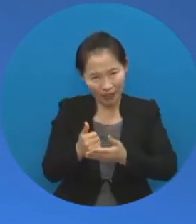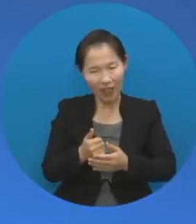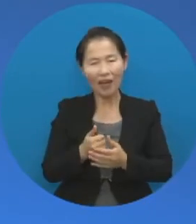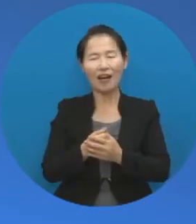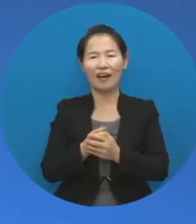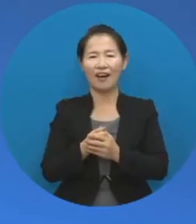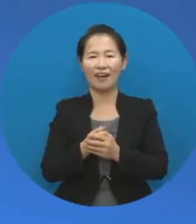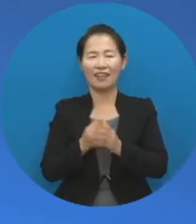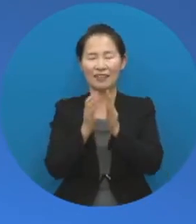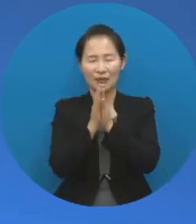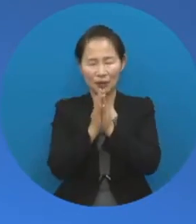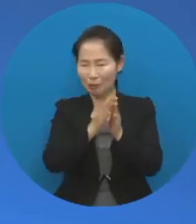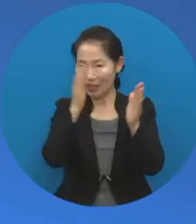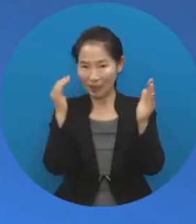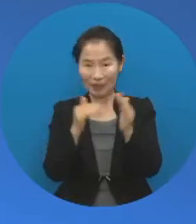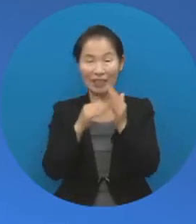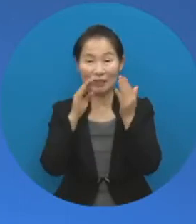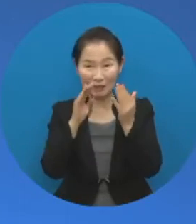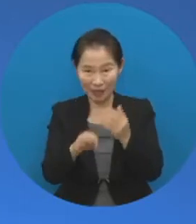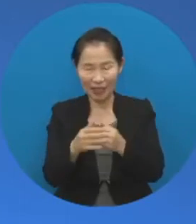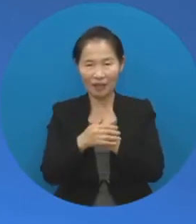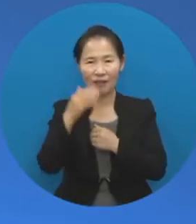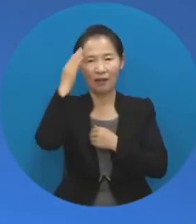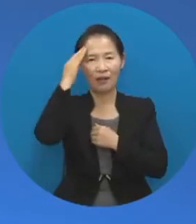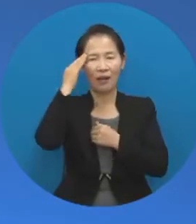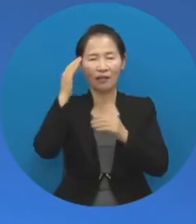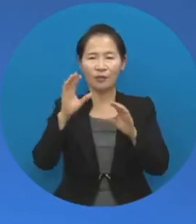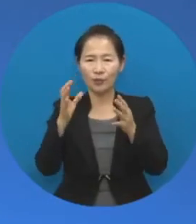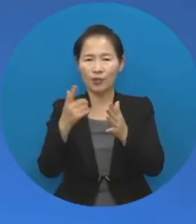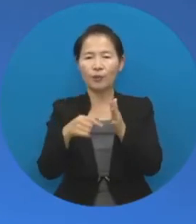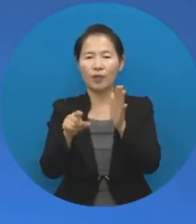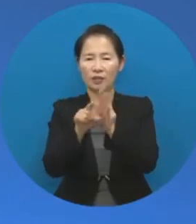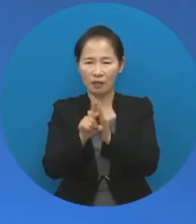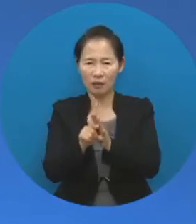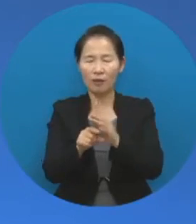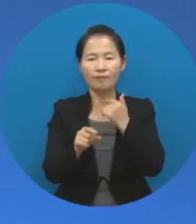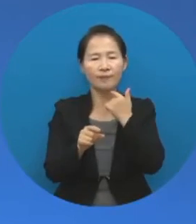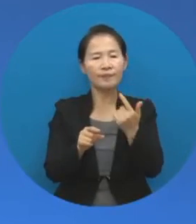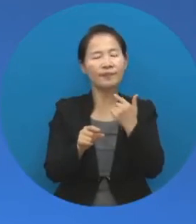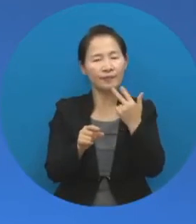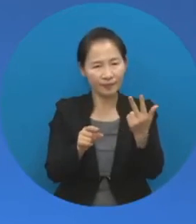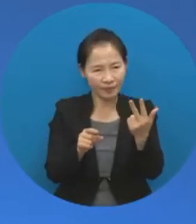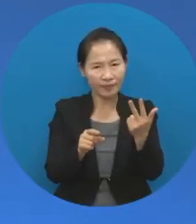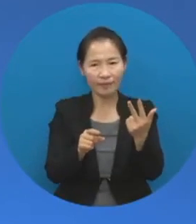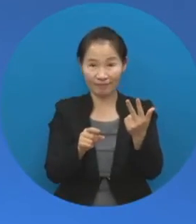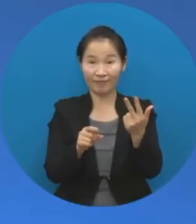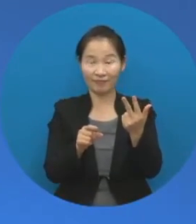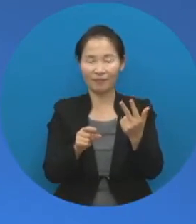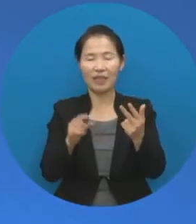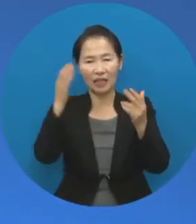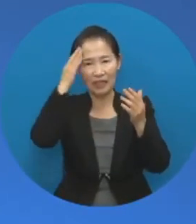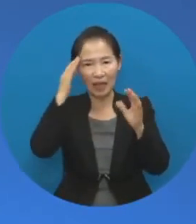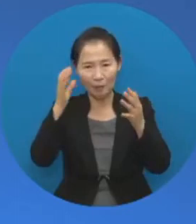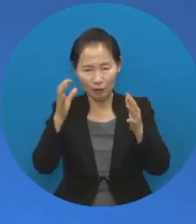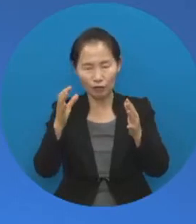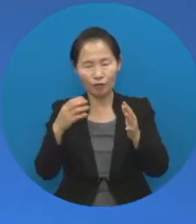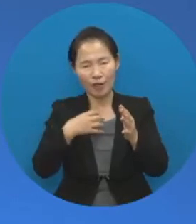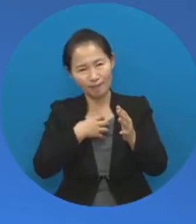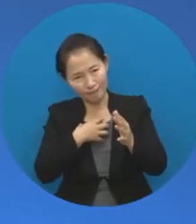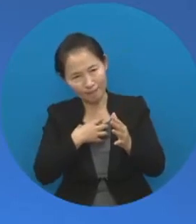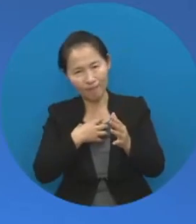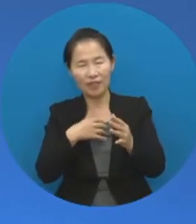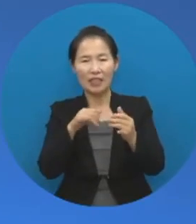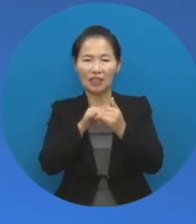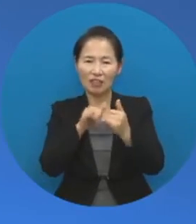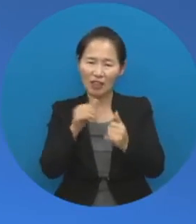막 기도가 끝난 다음에 나중에 이제 우리나라 대한민국을 위해서 그 이 6살, 7살짜리 아이들이 이제 대한민국을 걱정하면서 이